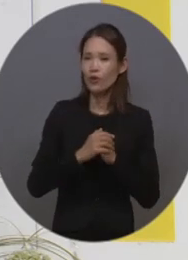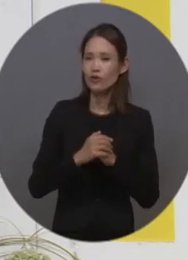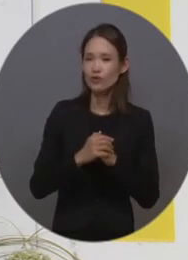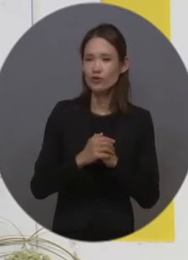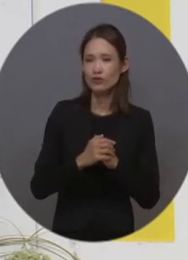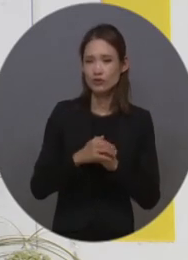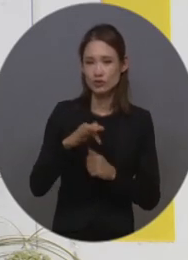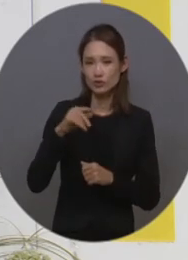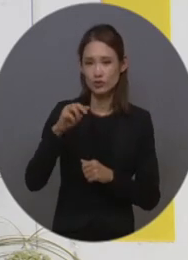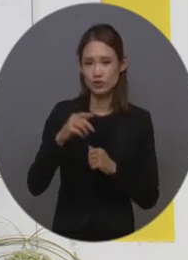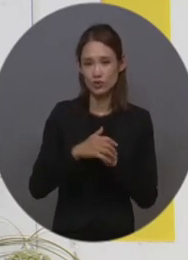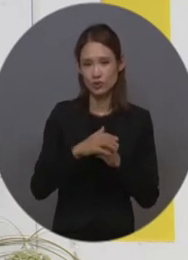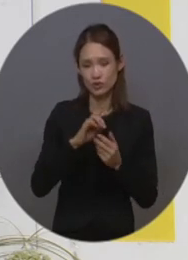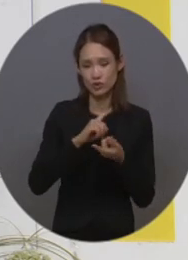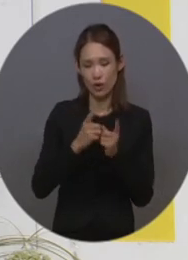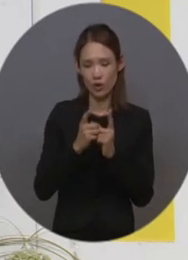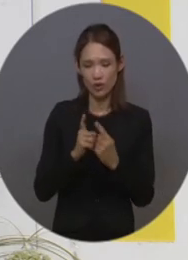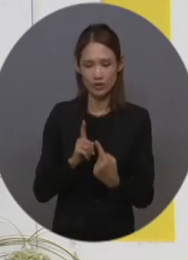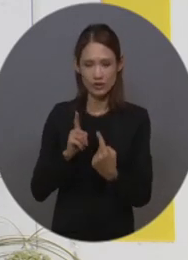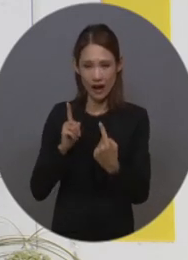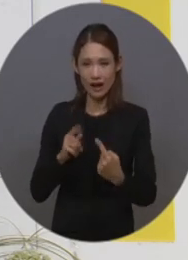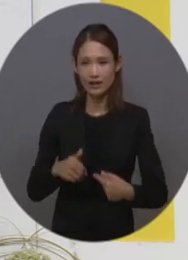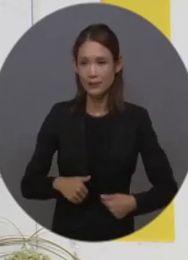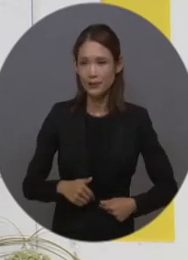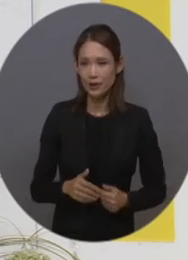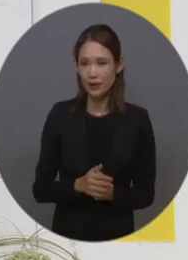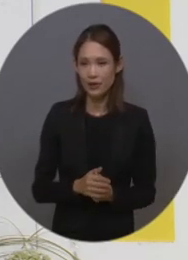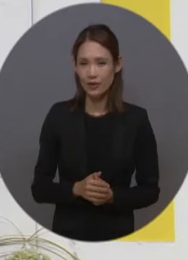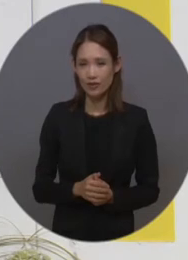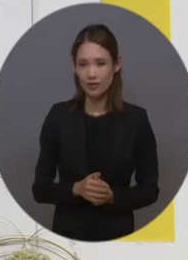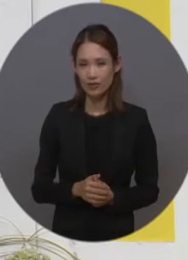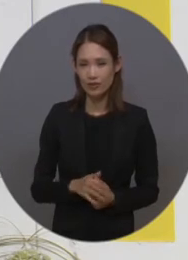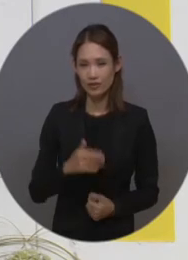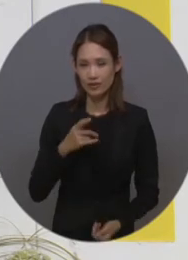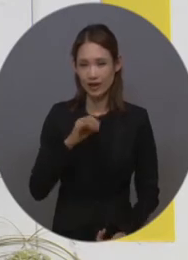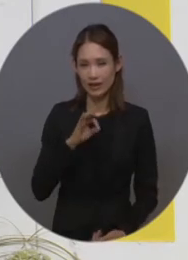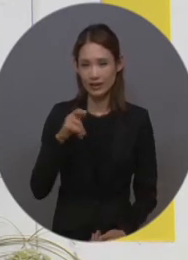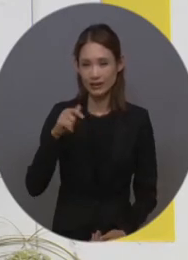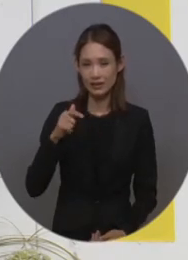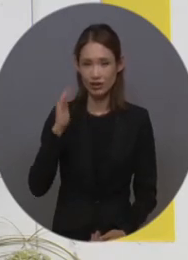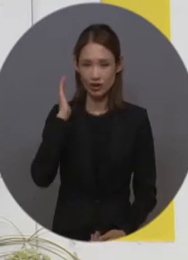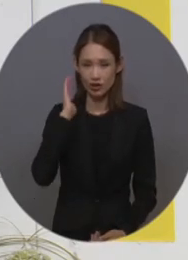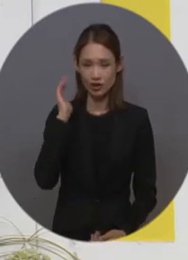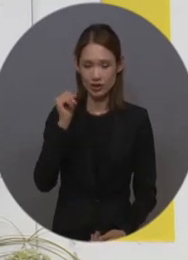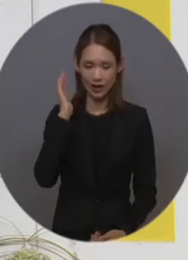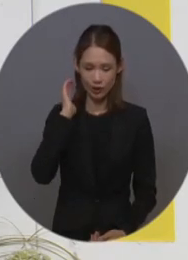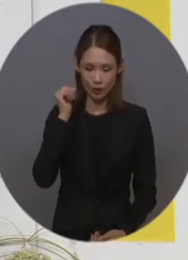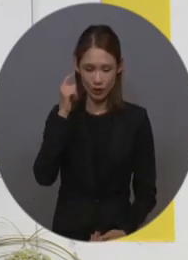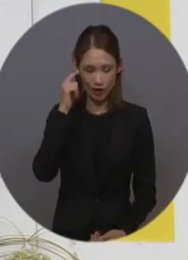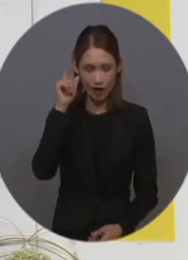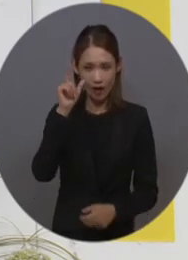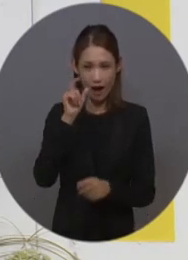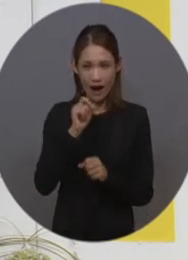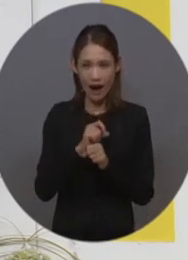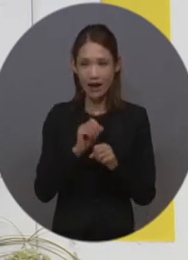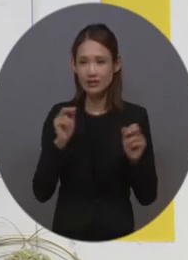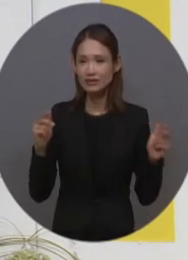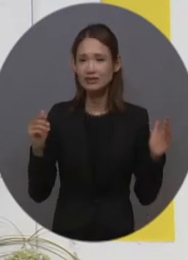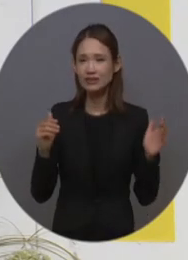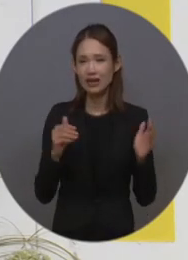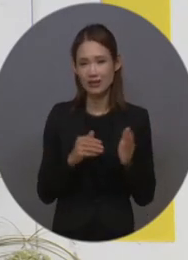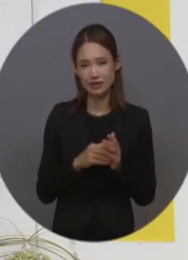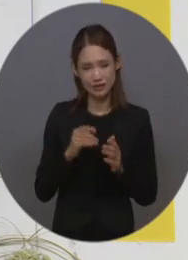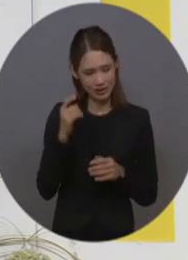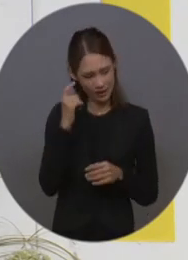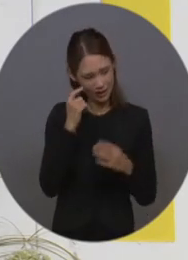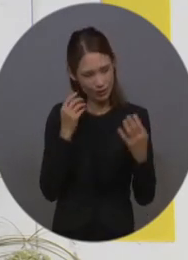그 소련하고 상대를 해야 되는 거죠. 네. 그래서 그 레이건 대통령의 그 대통령학을 네. 지금도 제가 생각을